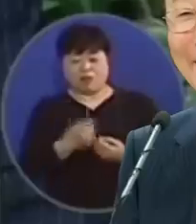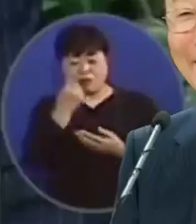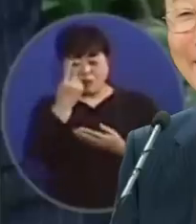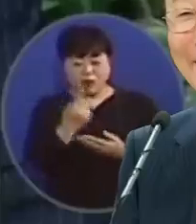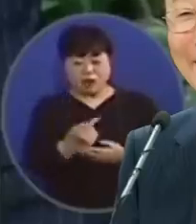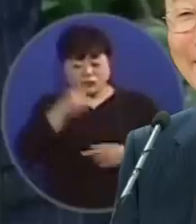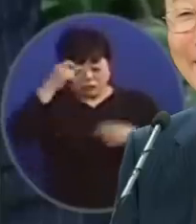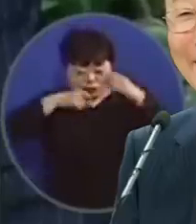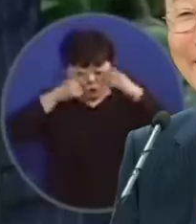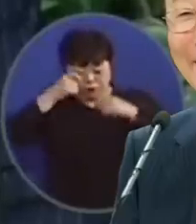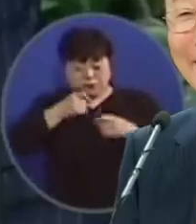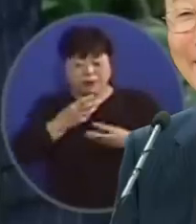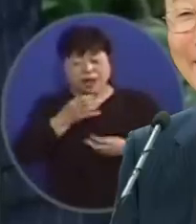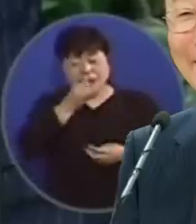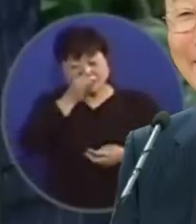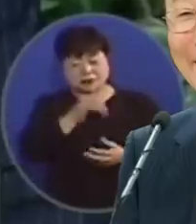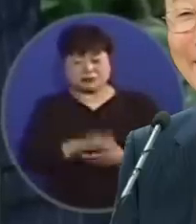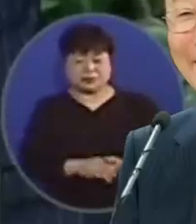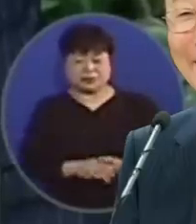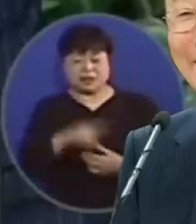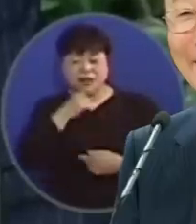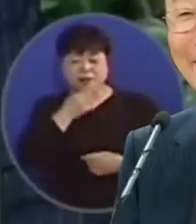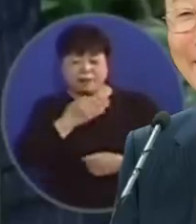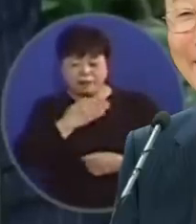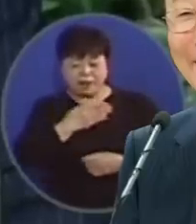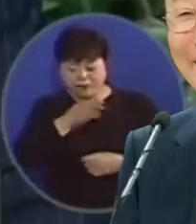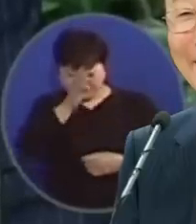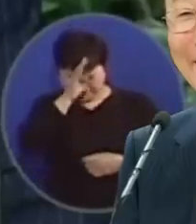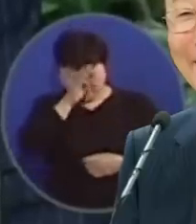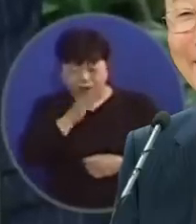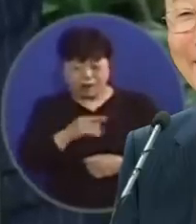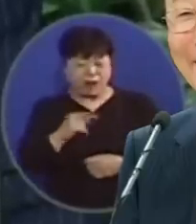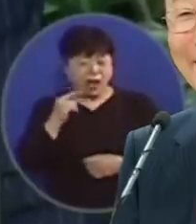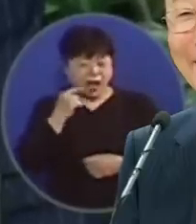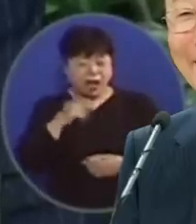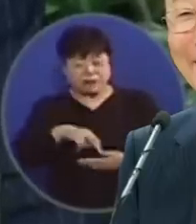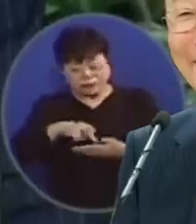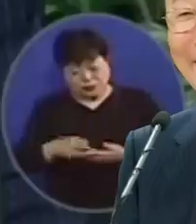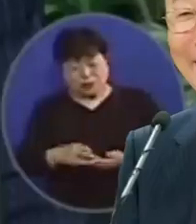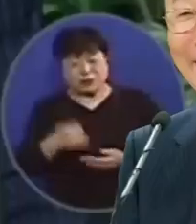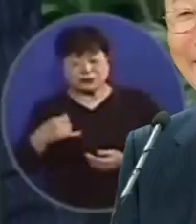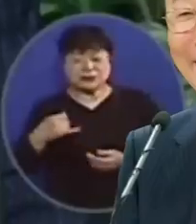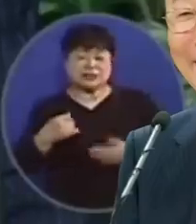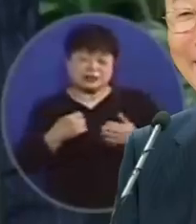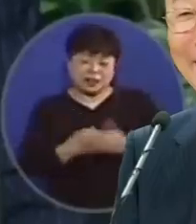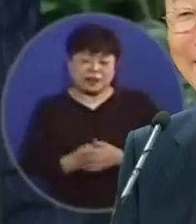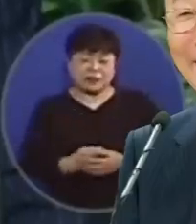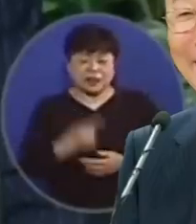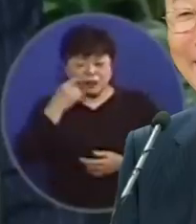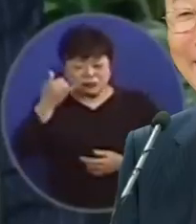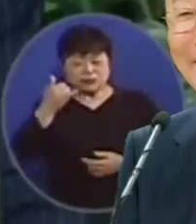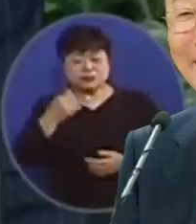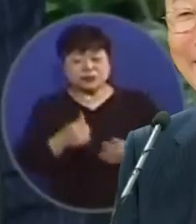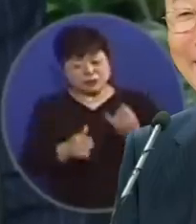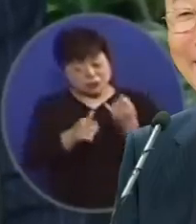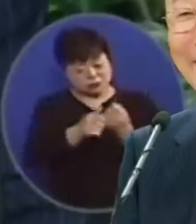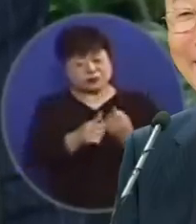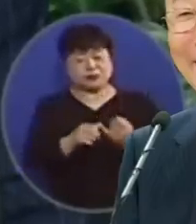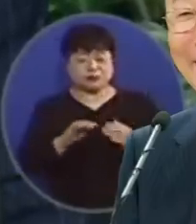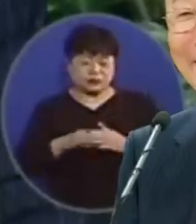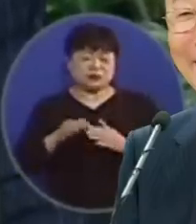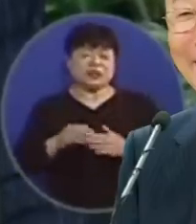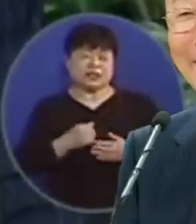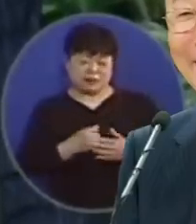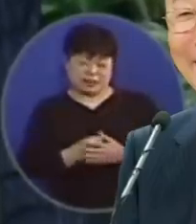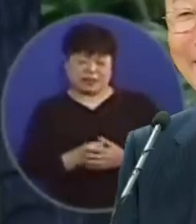찾아와서 눈물을 흘렸는지 몰라요. 폐병으로, 암으로, 저룸바리로, 자식 때문에, 부부 때문에, 가정